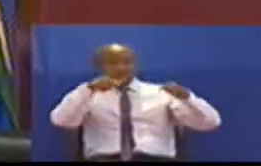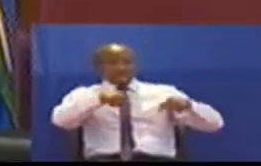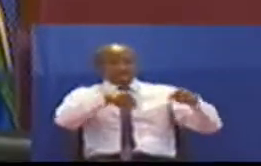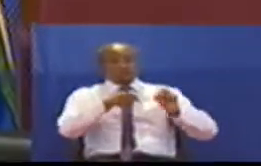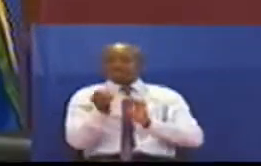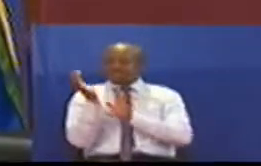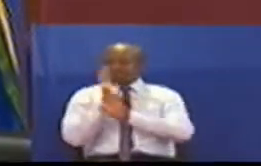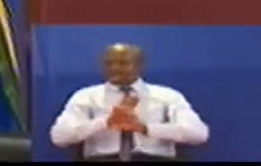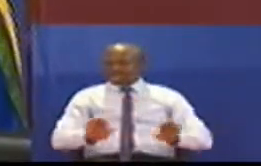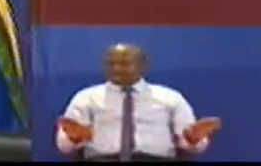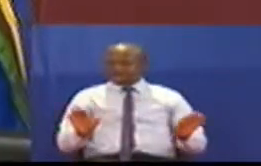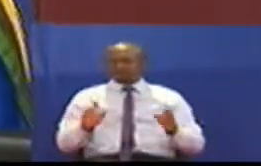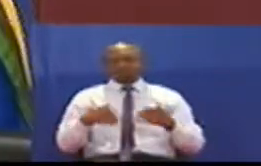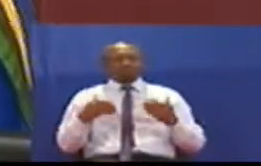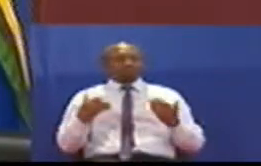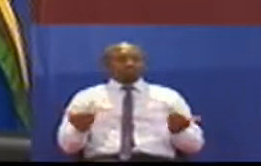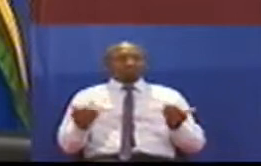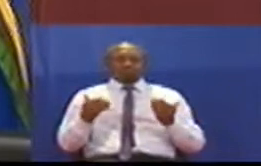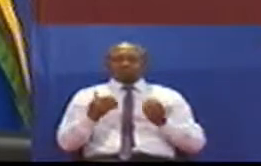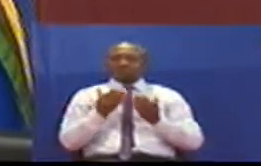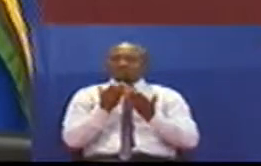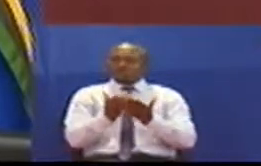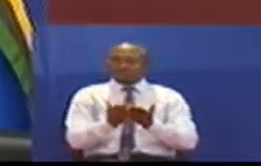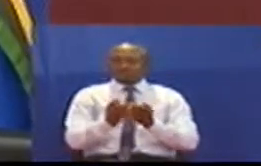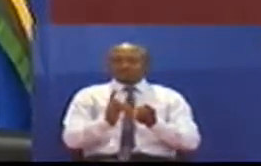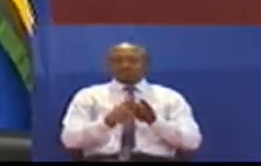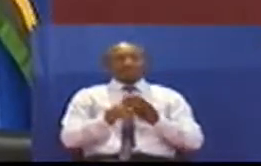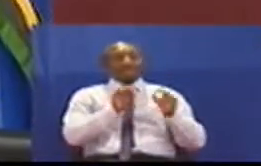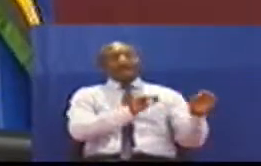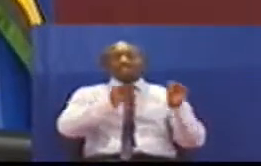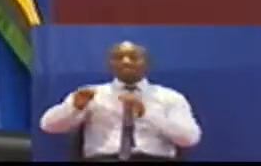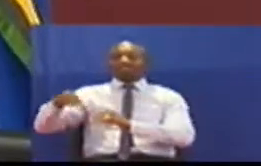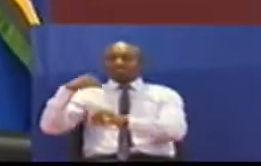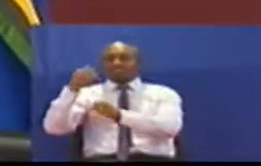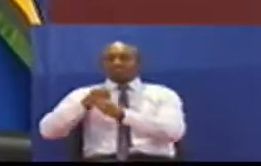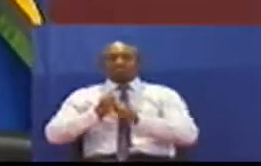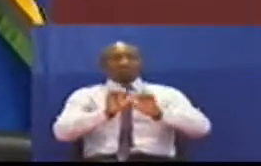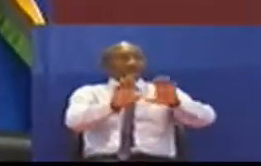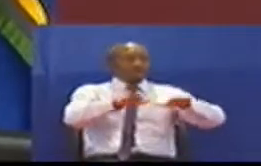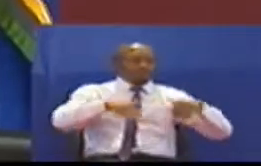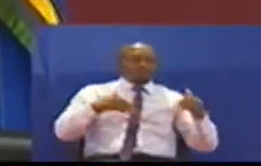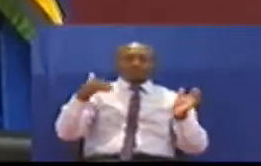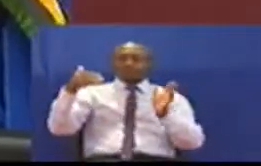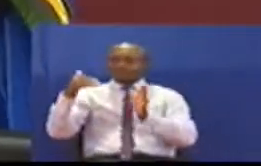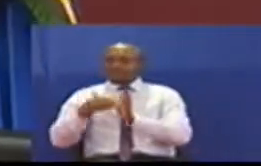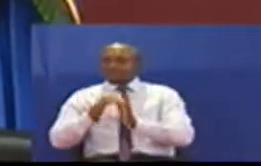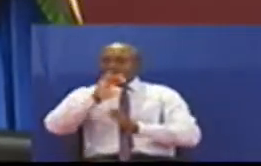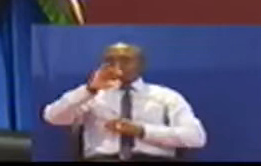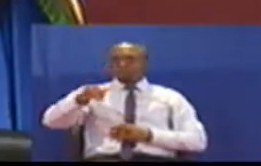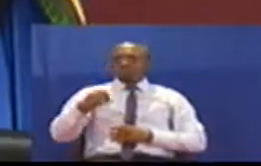leo yamekamilika, sasa naomba basi niahirishe shughuli za bunge hadi